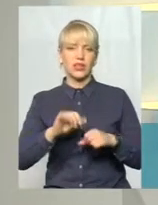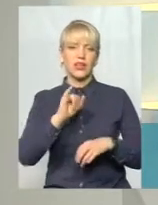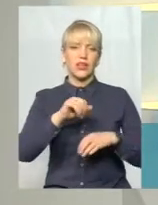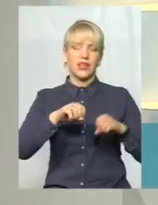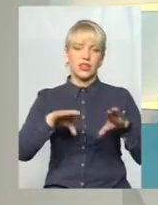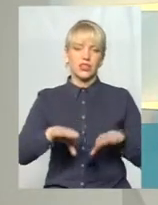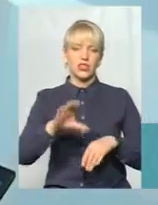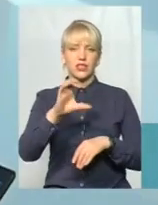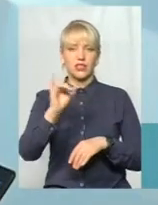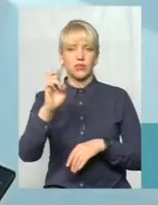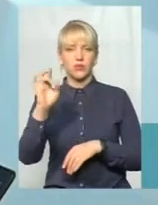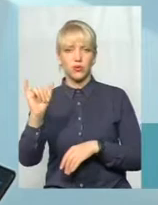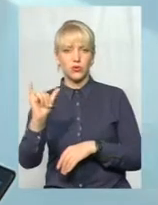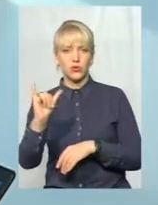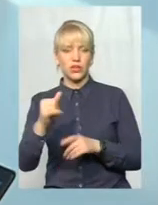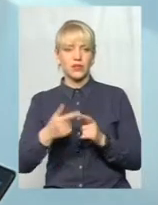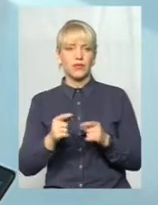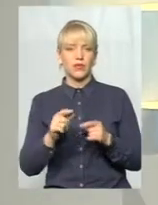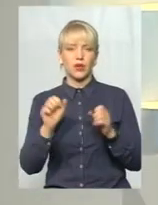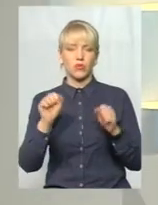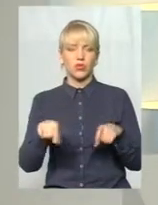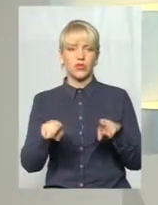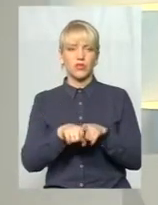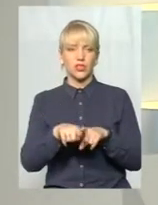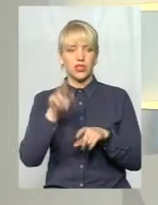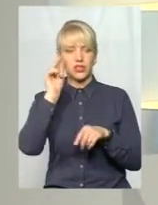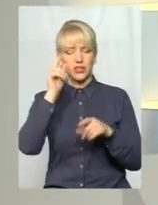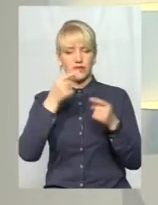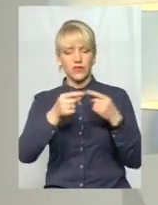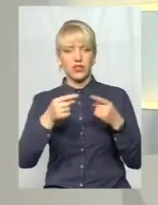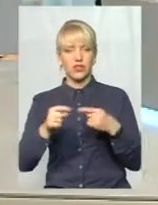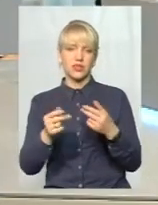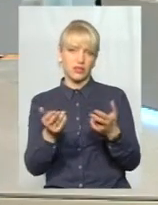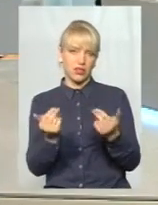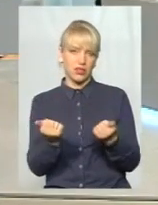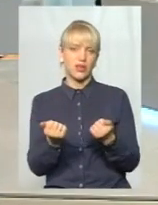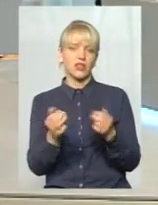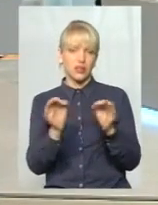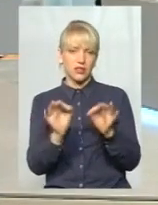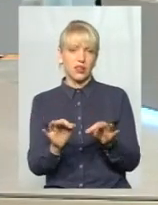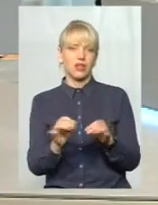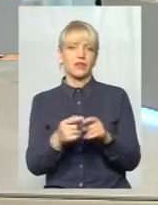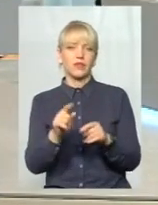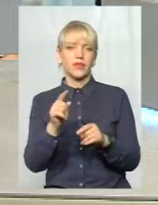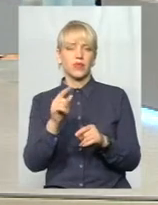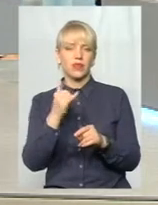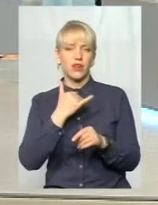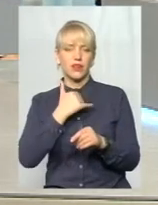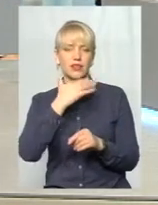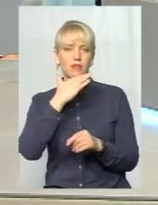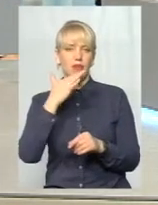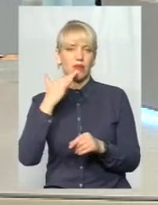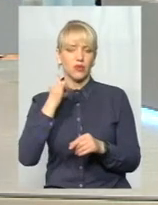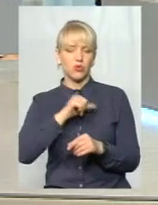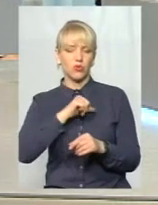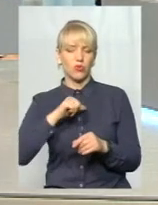і так далі, і так далі. Хоча можливо, тому цифри так різняться? Звичайно. У нас багато по